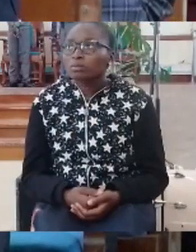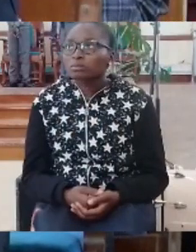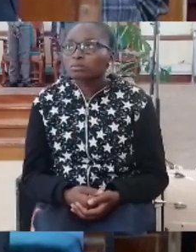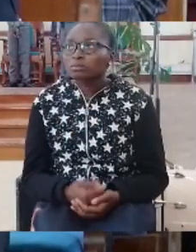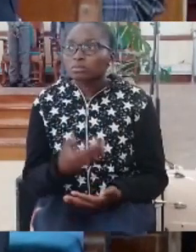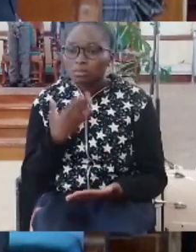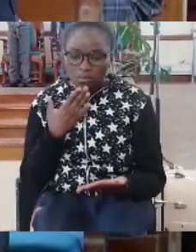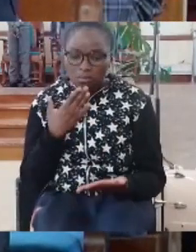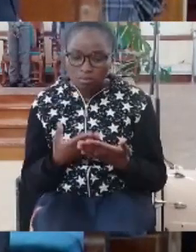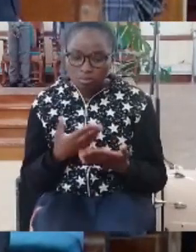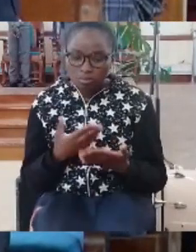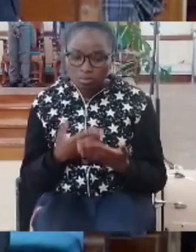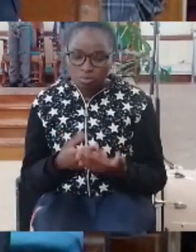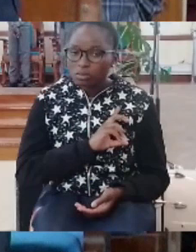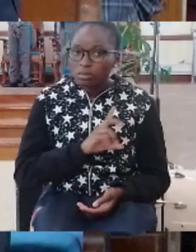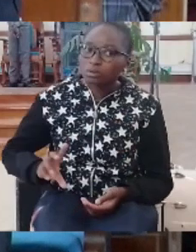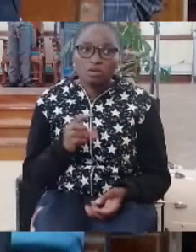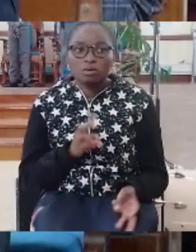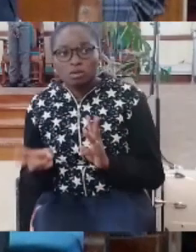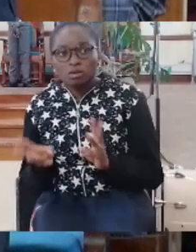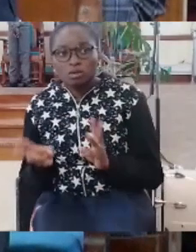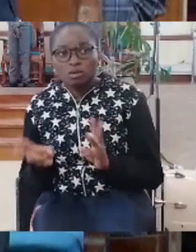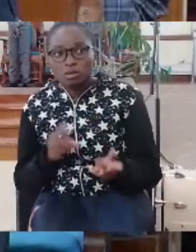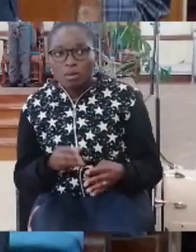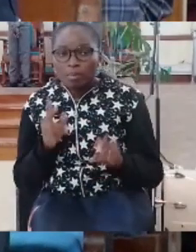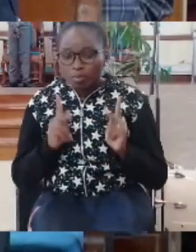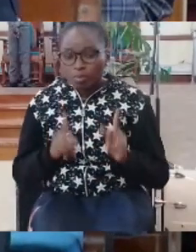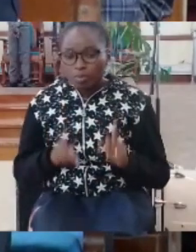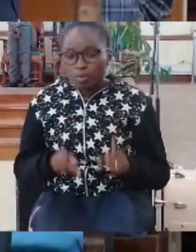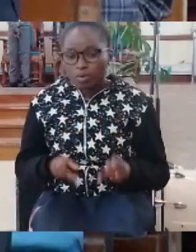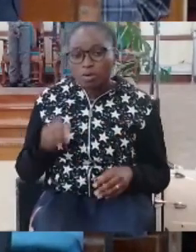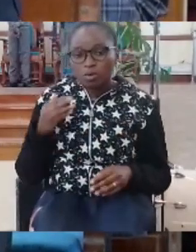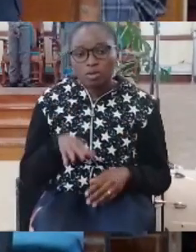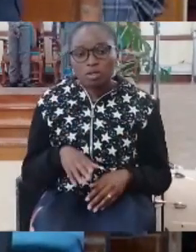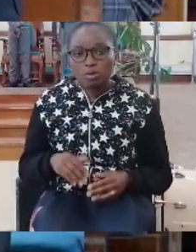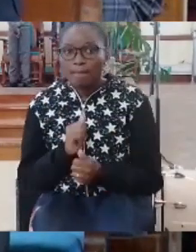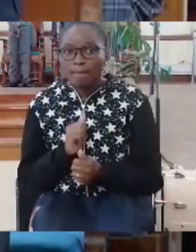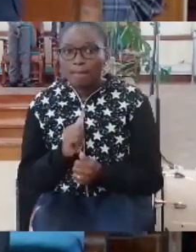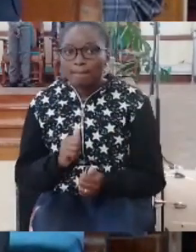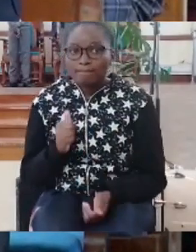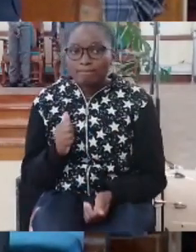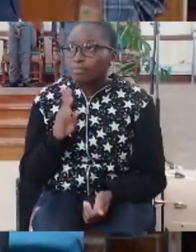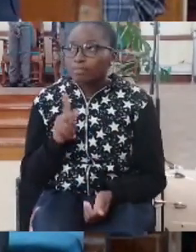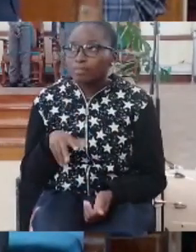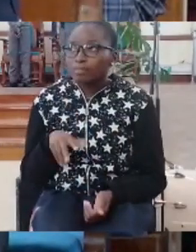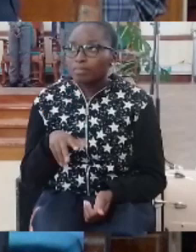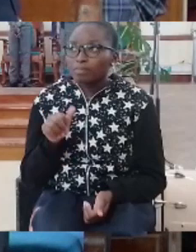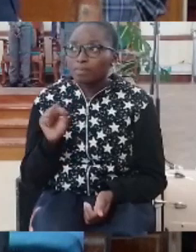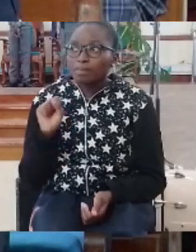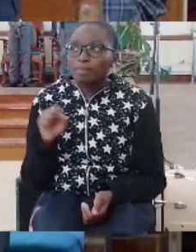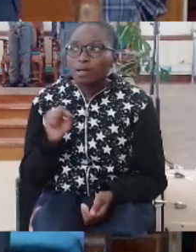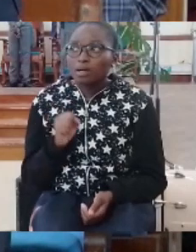muadhani todo wake huo kaniongeo the adua kumaragelela. There is Jesus in it, oh God. Na nikio toa higulia maidoma ito negeza